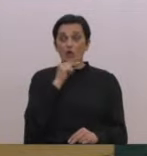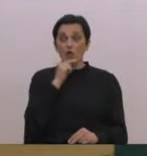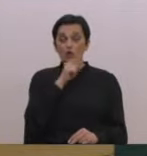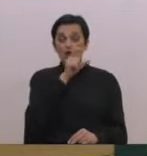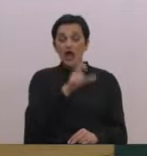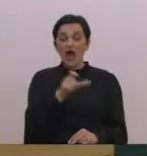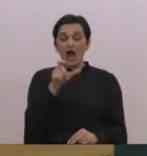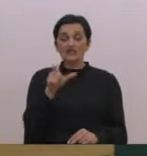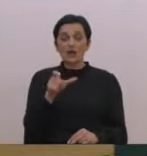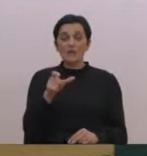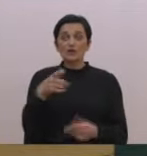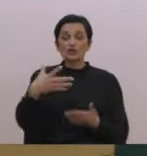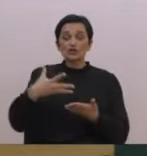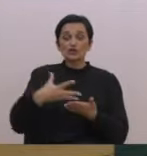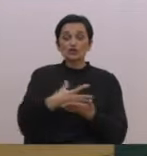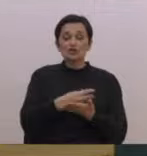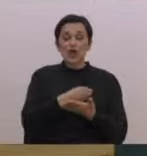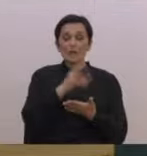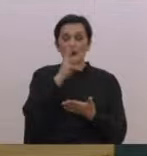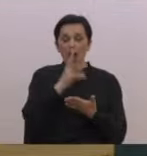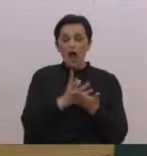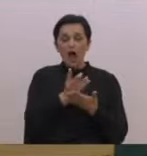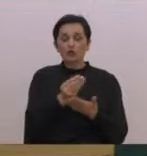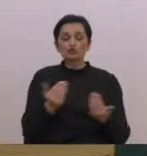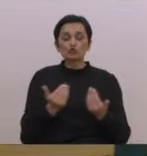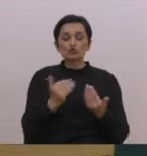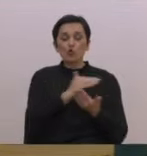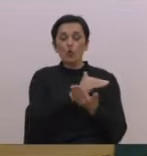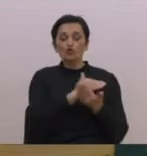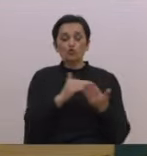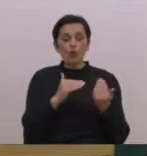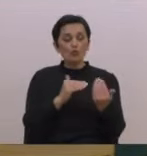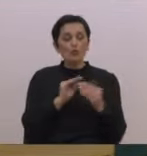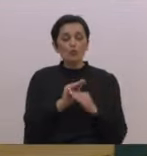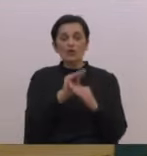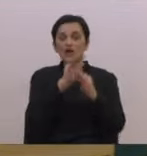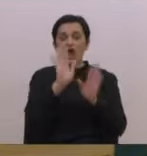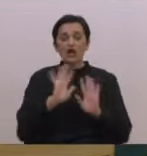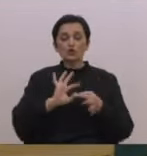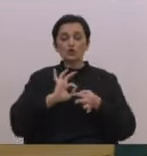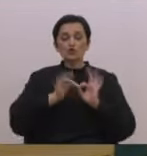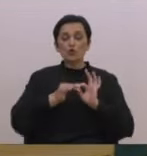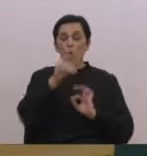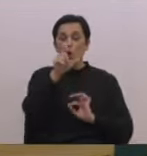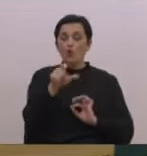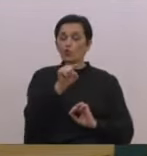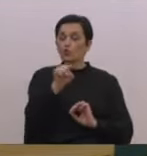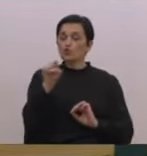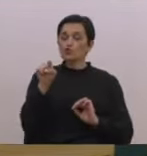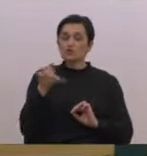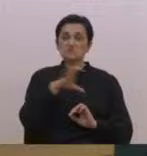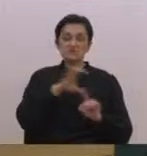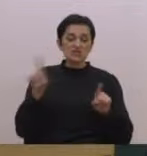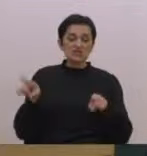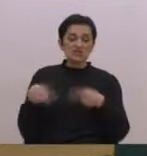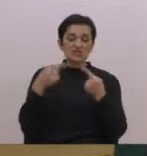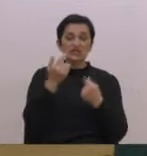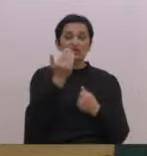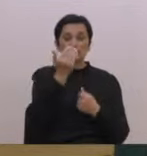ადამიანების შემოსავალი ანაზღაურება ცხოვრების დონე კი არ იზრდება. Კონკრეტული ადამიანები მდიდრდებიან და კითხვა მქონდა